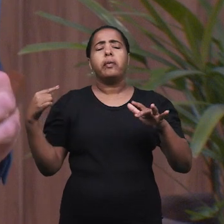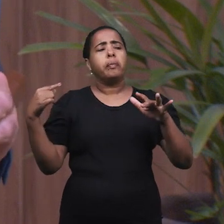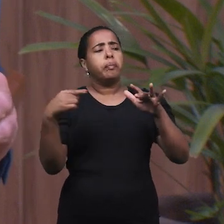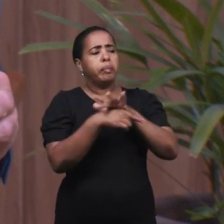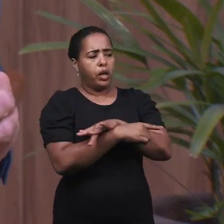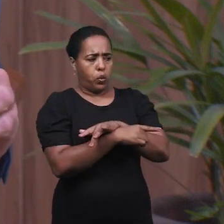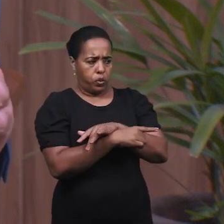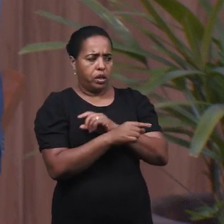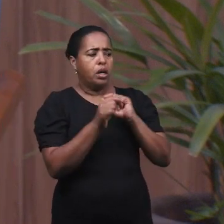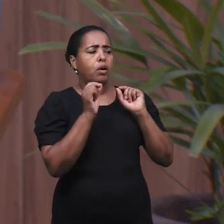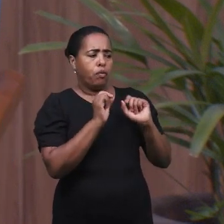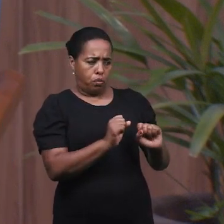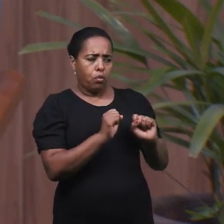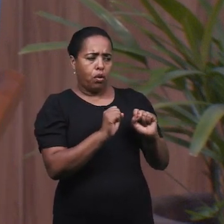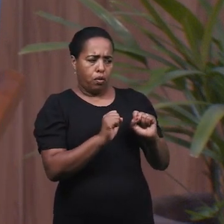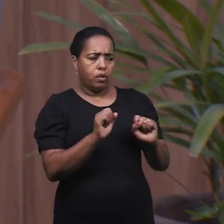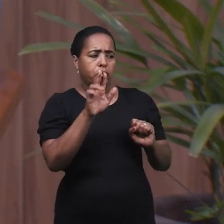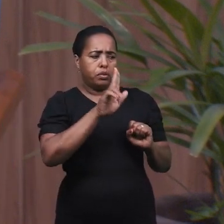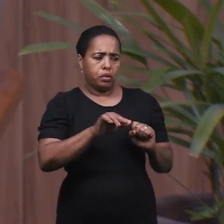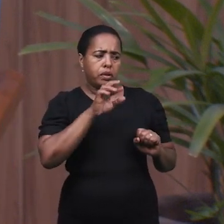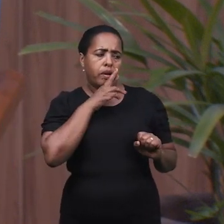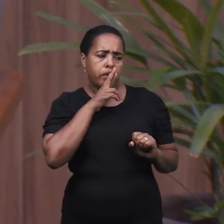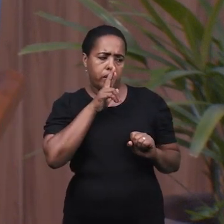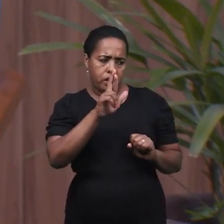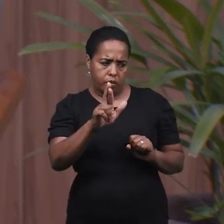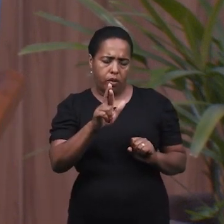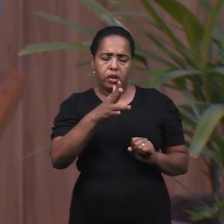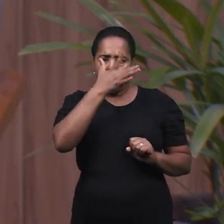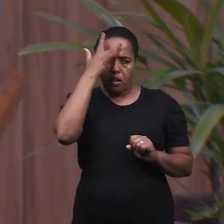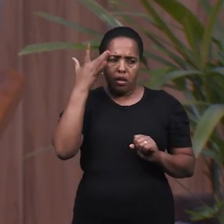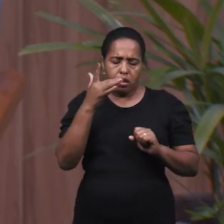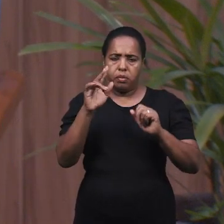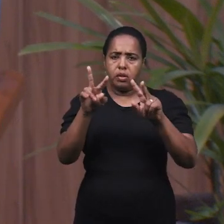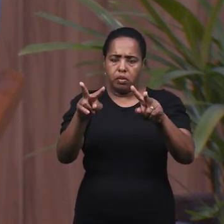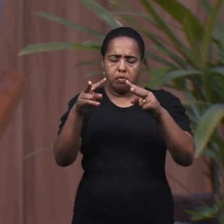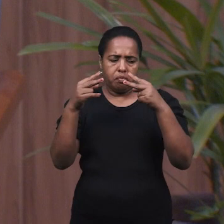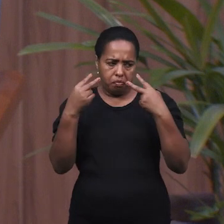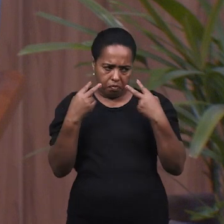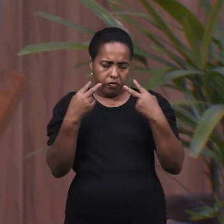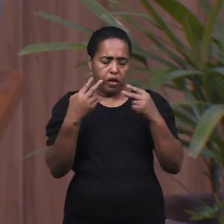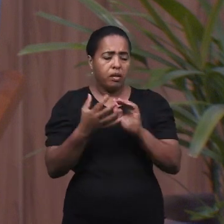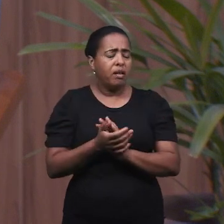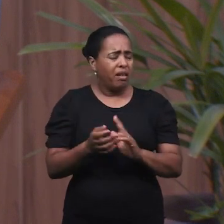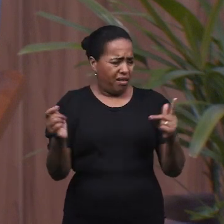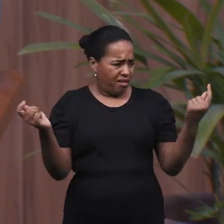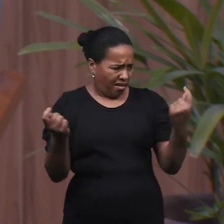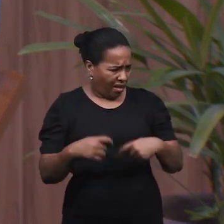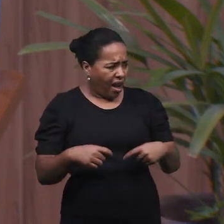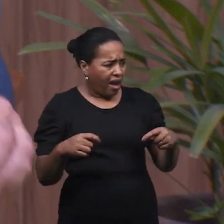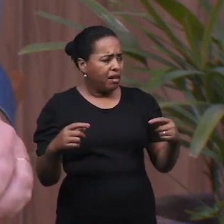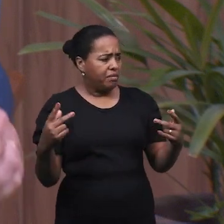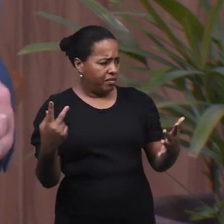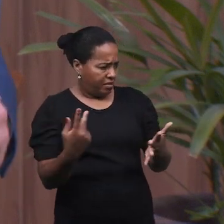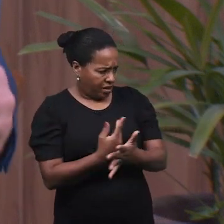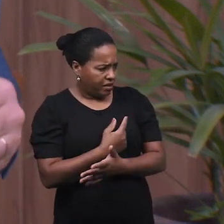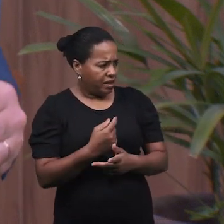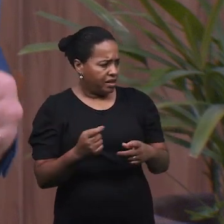qui nous assiste, qui nous regarde. Est-il possible que cette expérience aussi soit vécue par quelqu'un aujourd'hui?